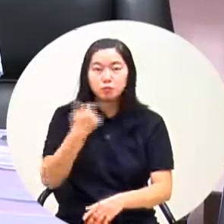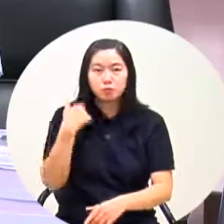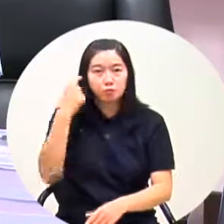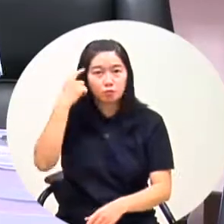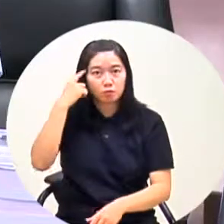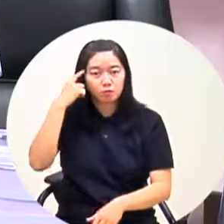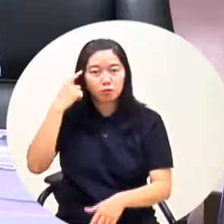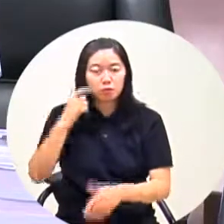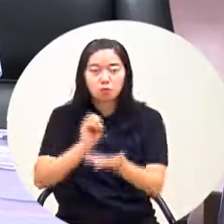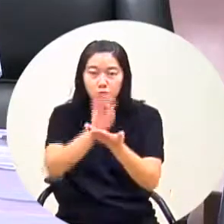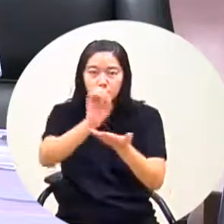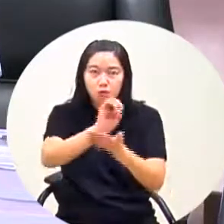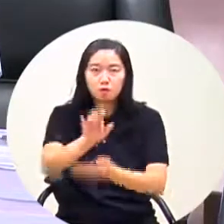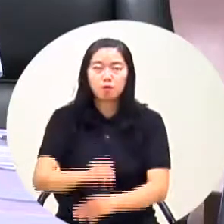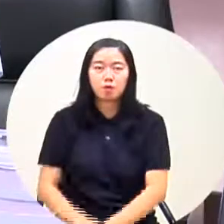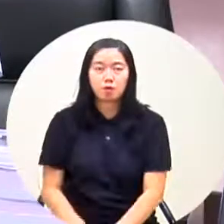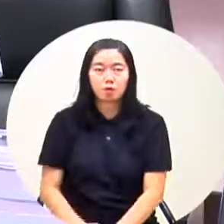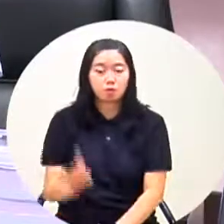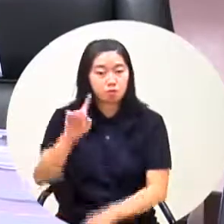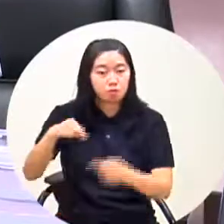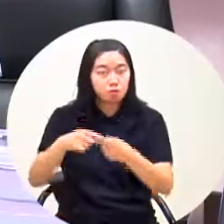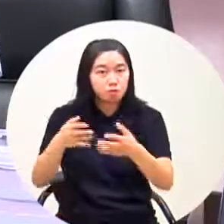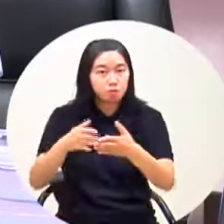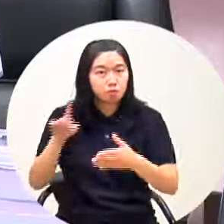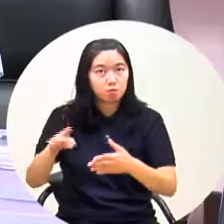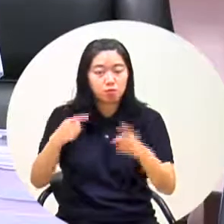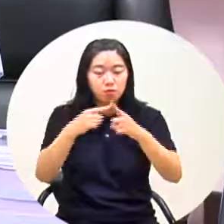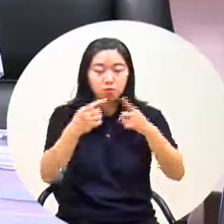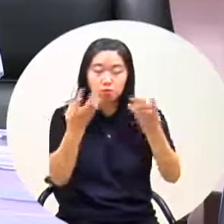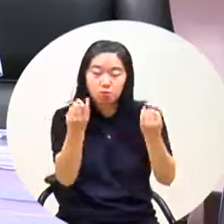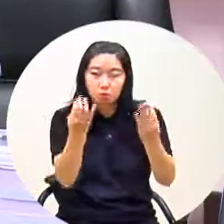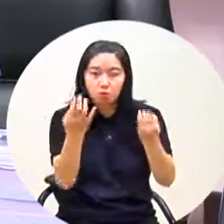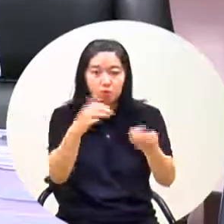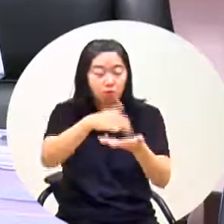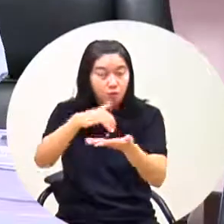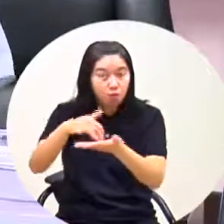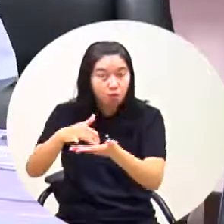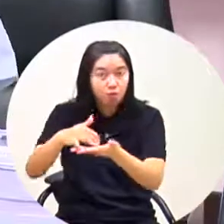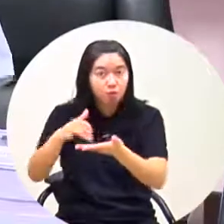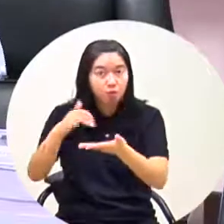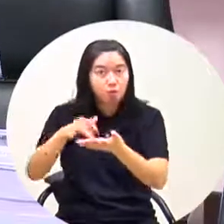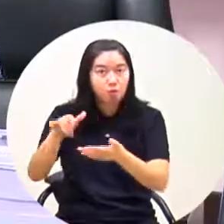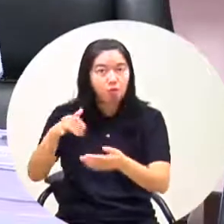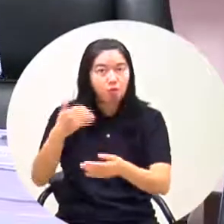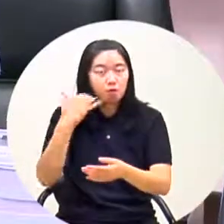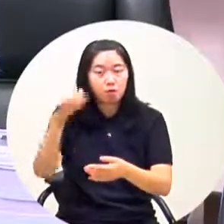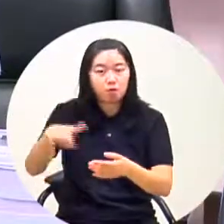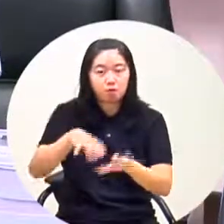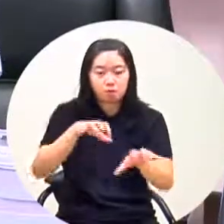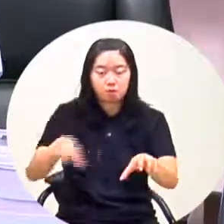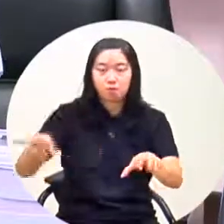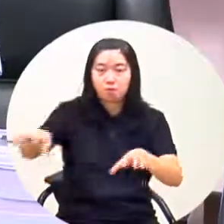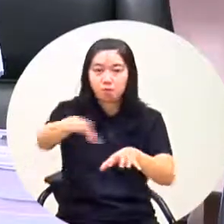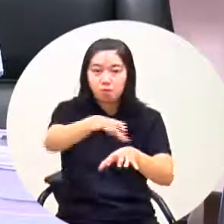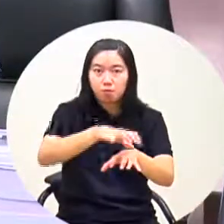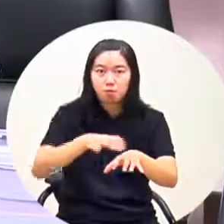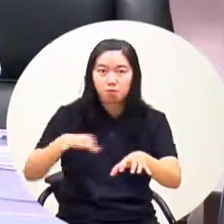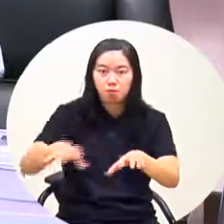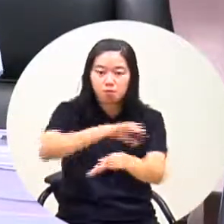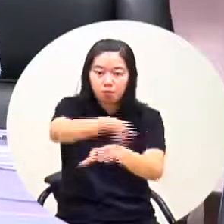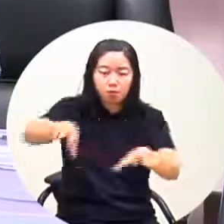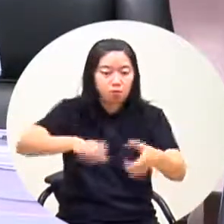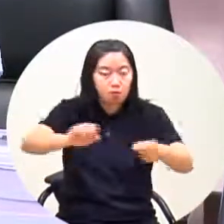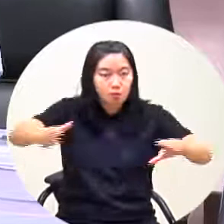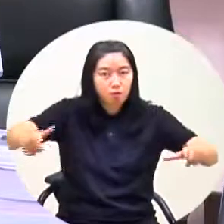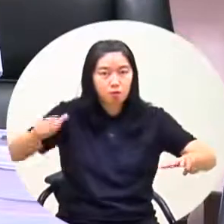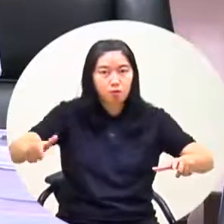啦吼，应该即应该啊，以人数来计算，以地以每一区的即个地理环境吼，啊，甲伊的